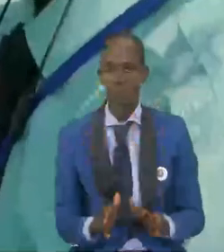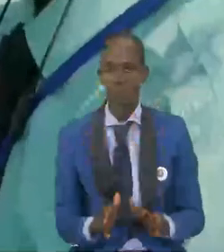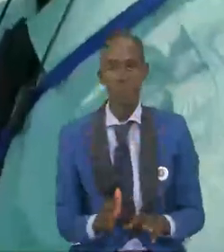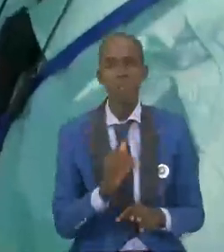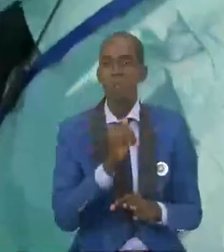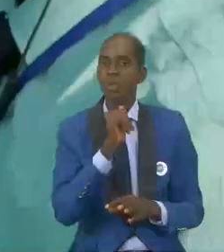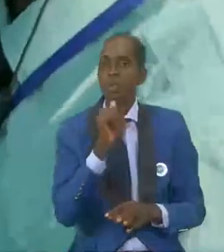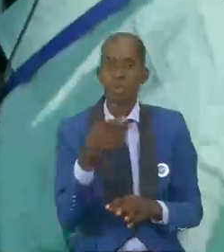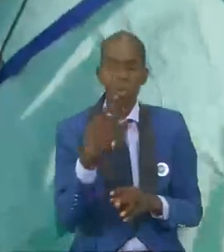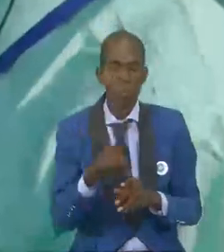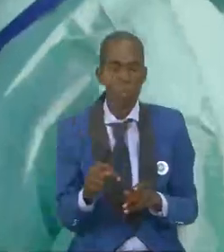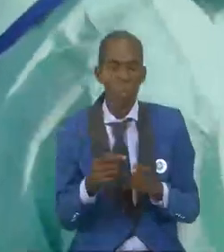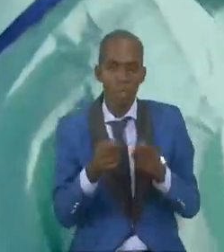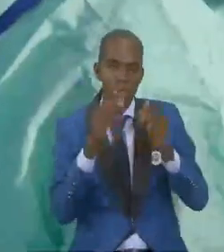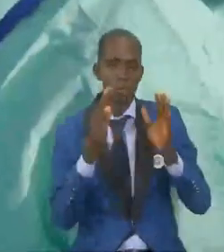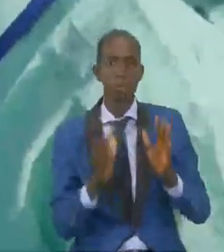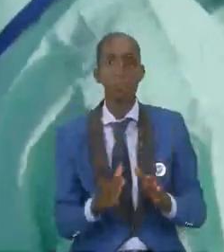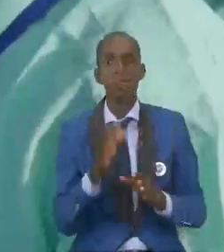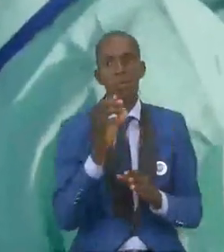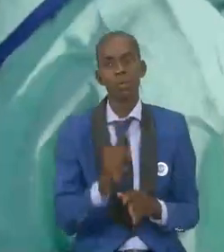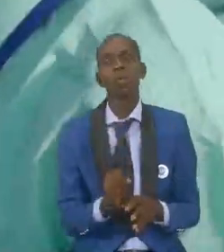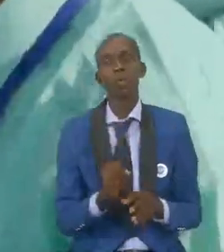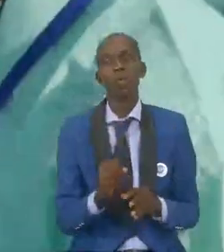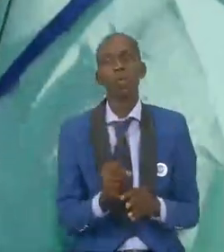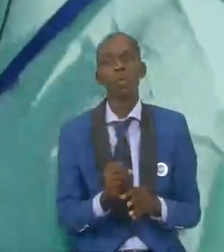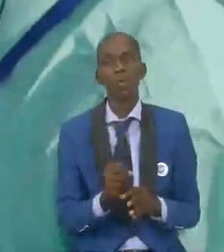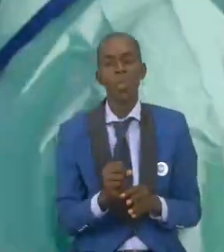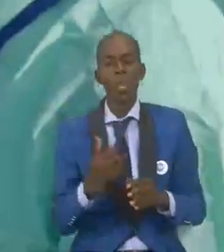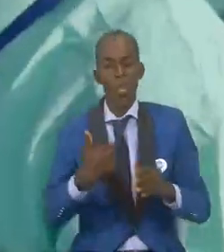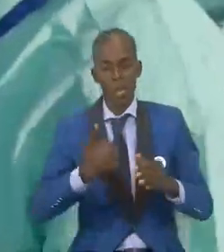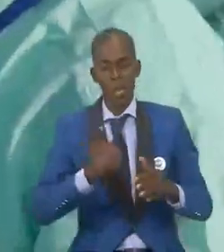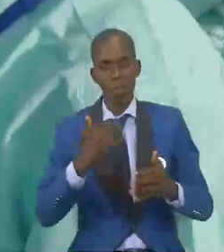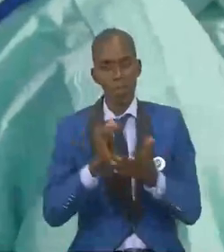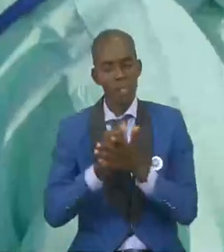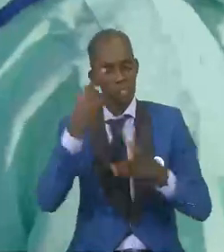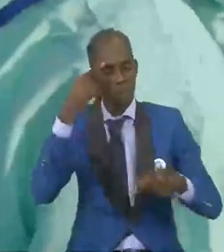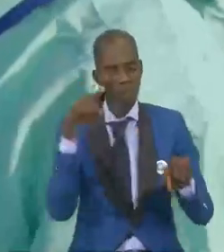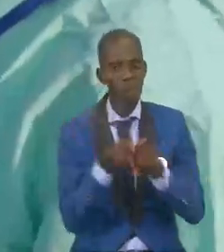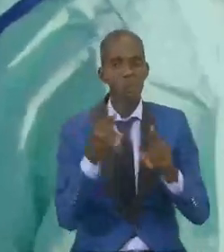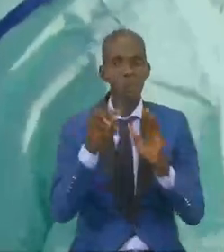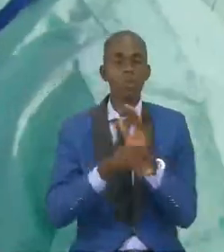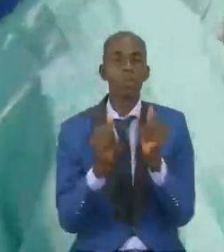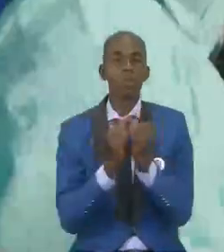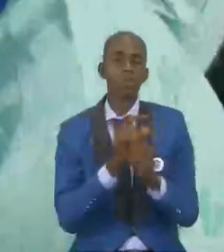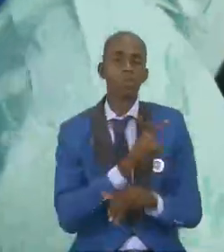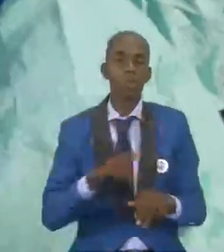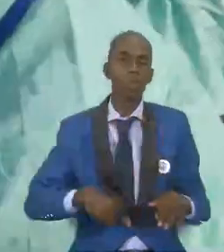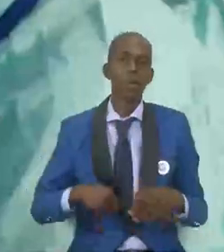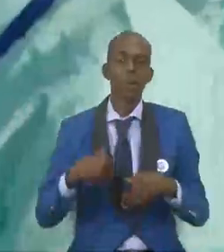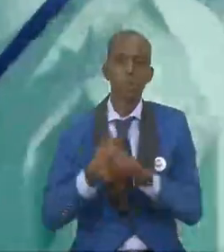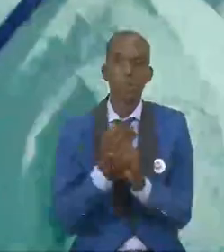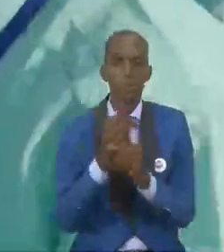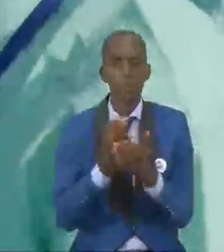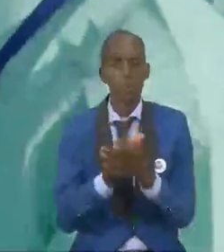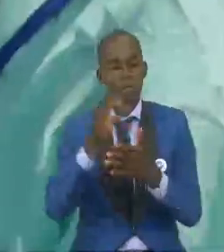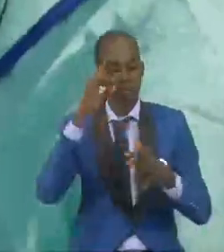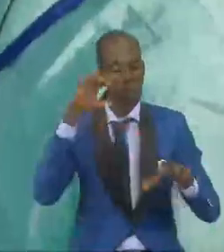elle pas le persécuteur par le conspirateur alors